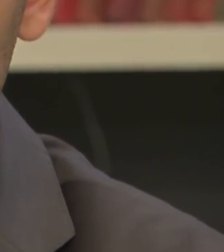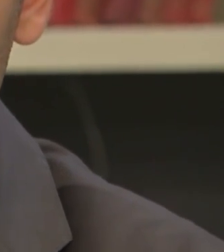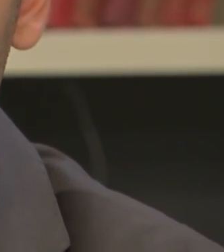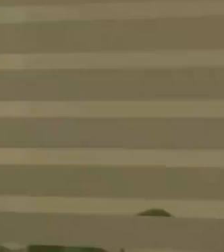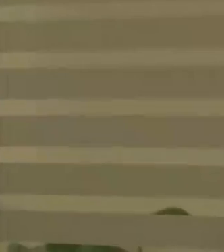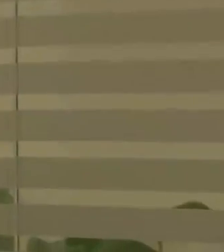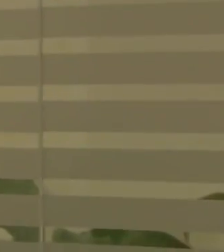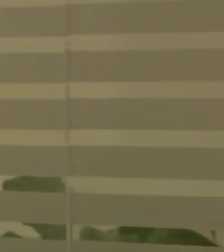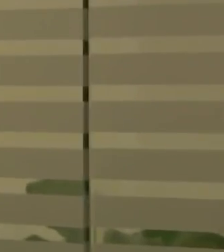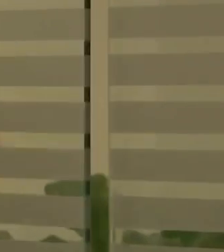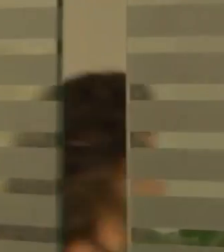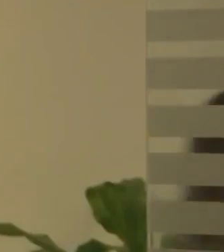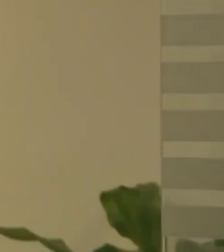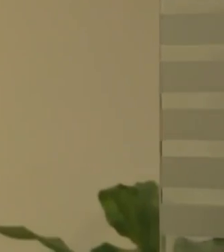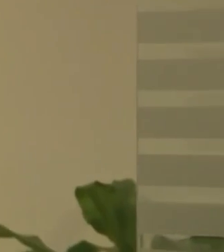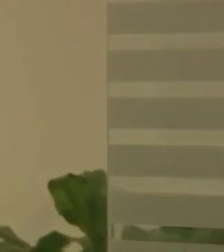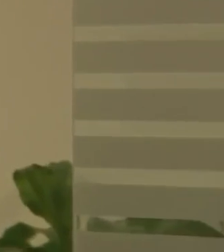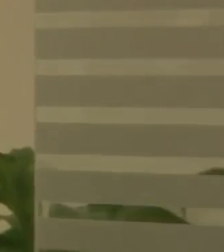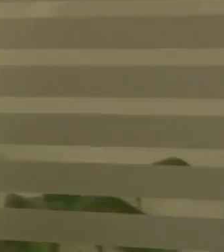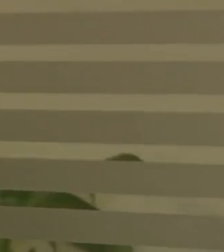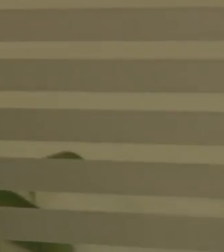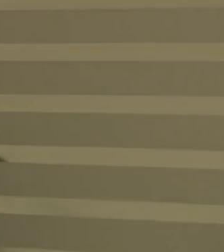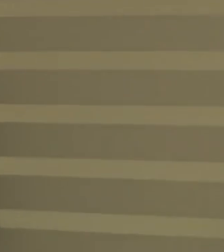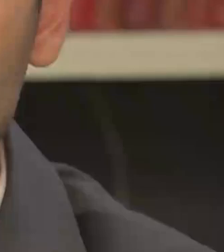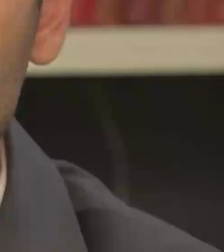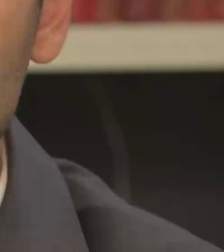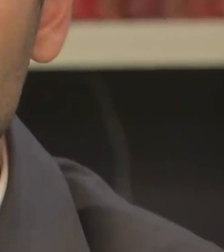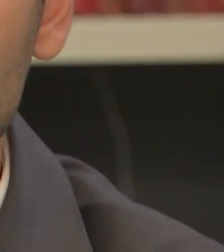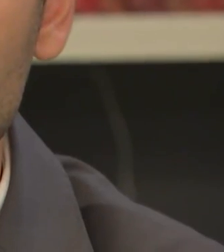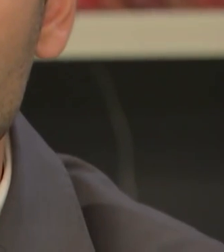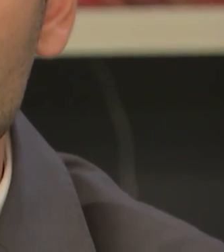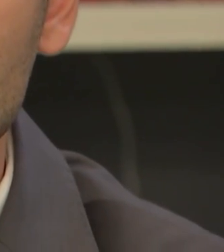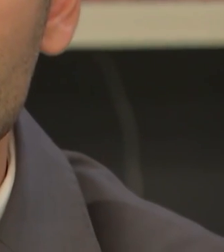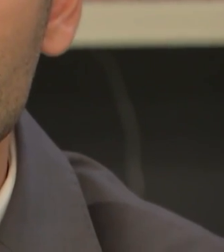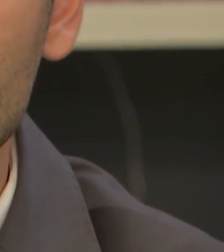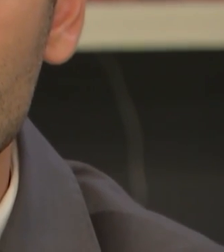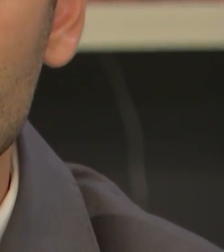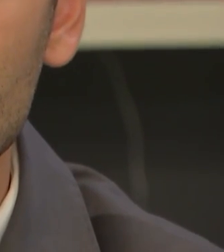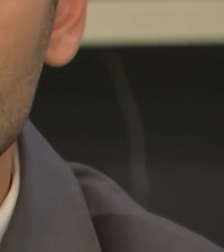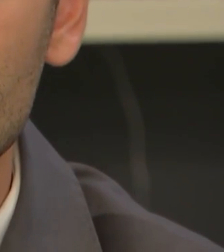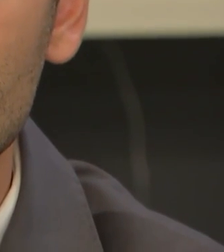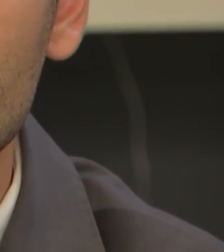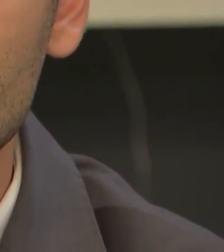işine dönmedi. Nihat kapıdan çıkarken durup bir daha baktı geriye.